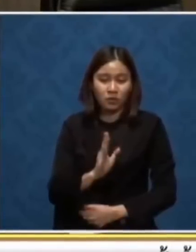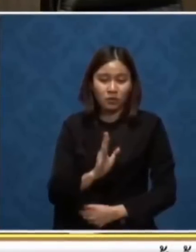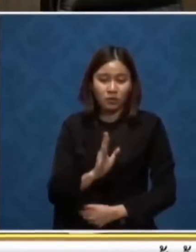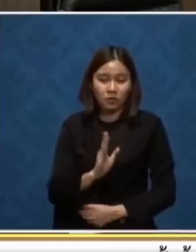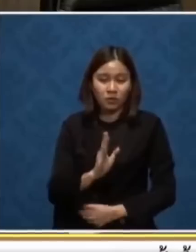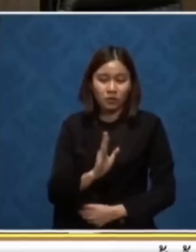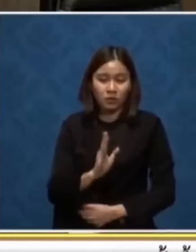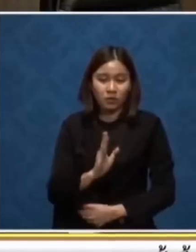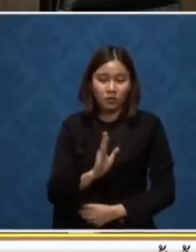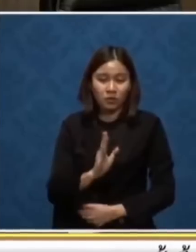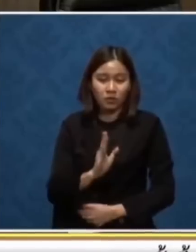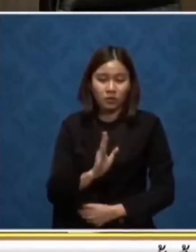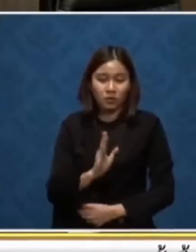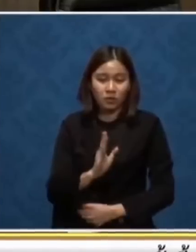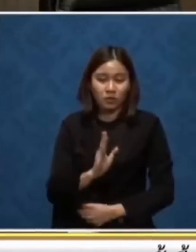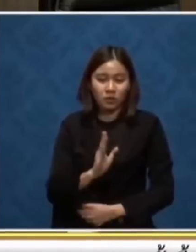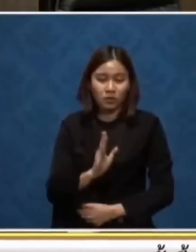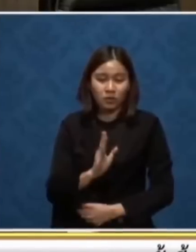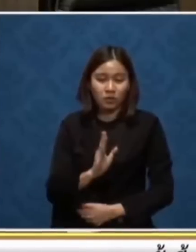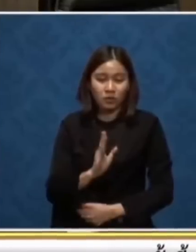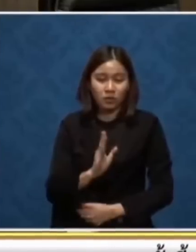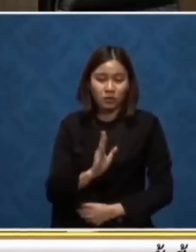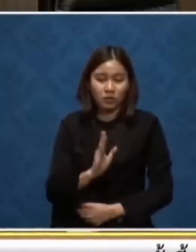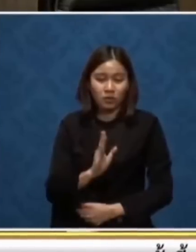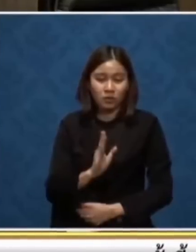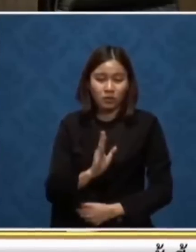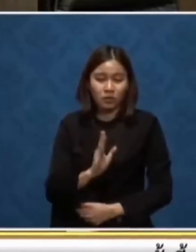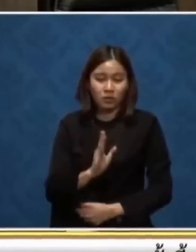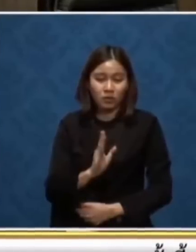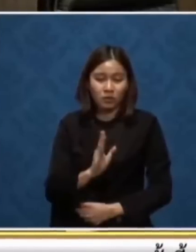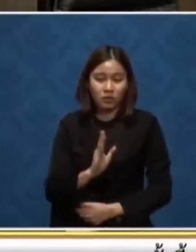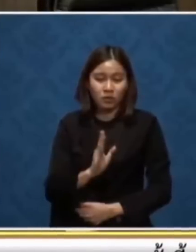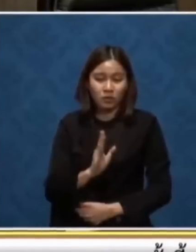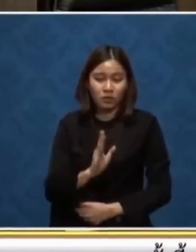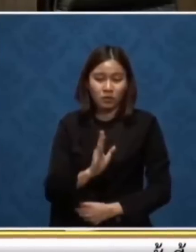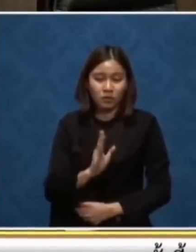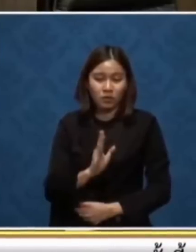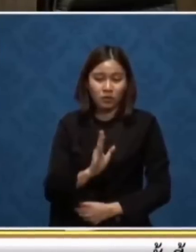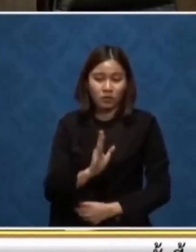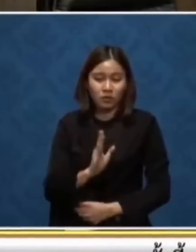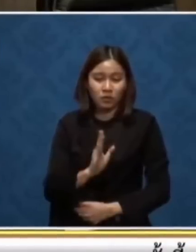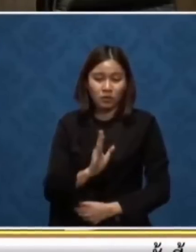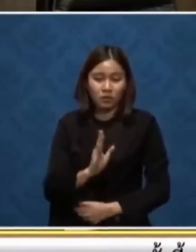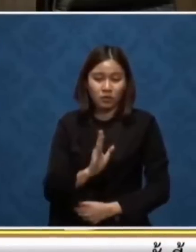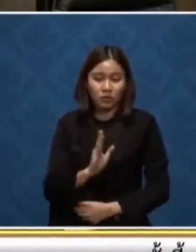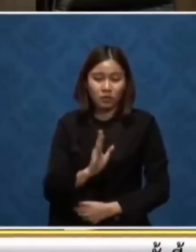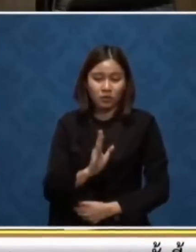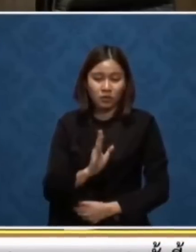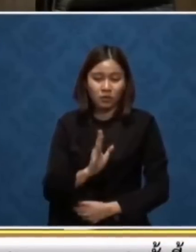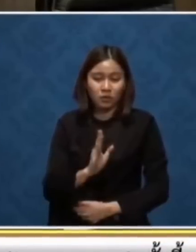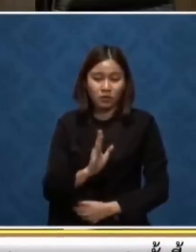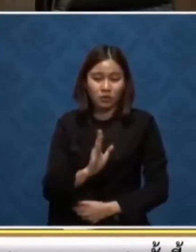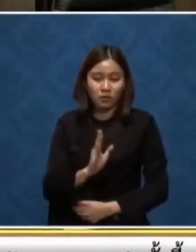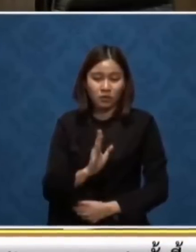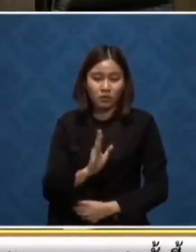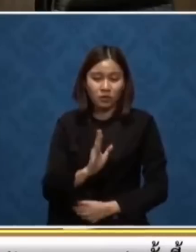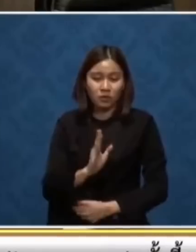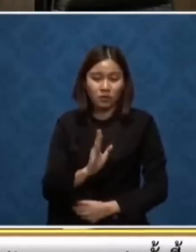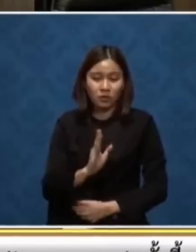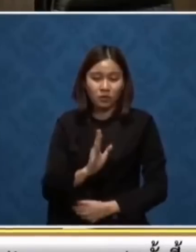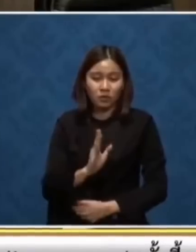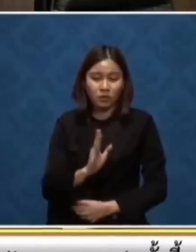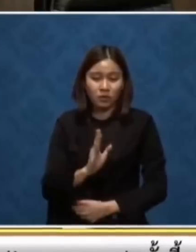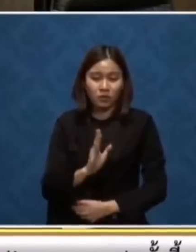4,852 เมกะวัตต์โอ้โหนี่แหละฮะกำกับพลังงานเพื่อความเป็นธรรมของประชาชนสุดท้ายครับท่านประธาน